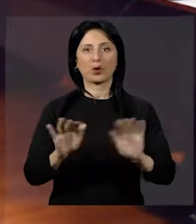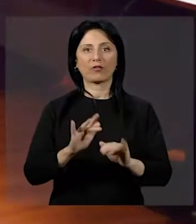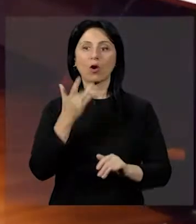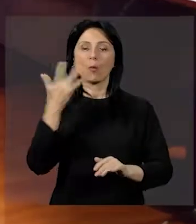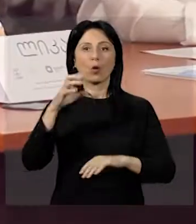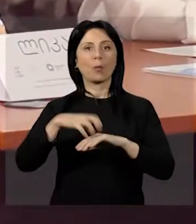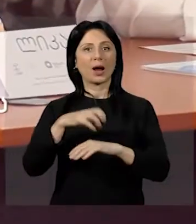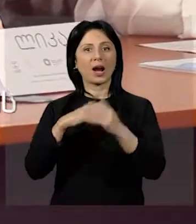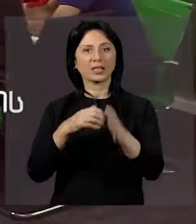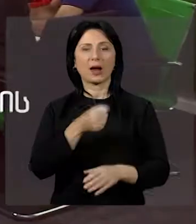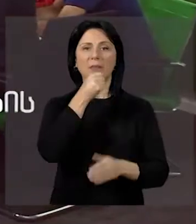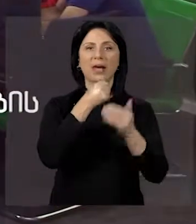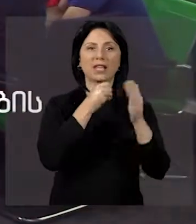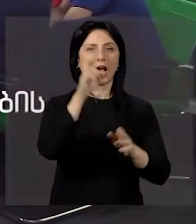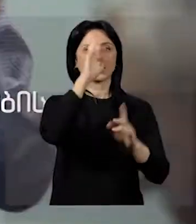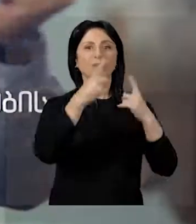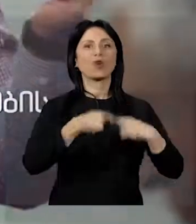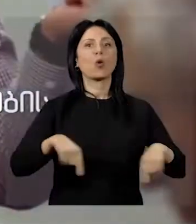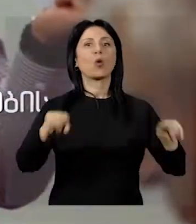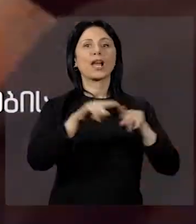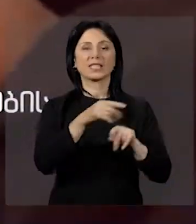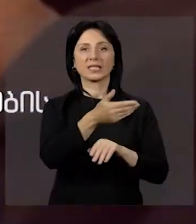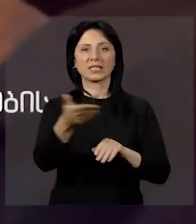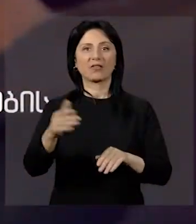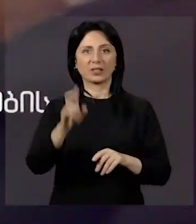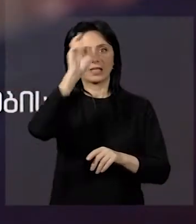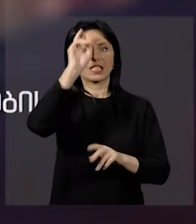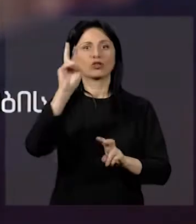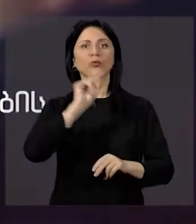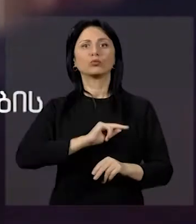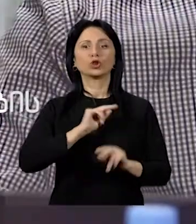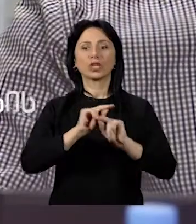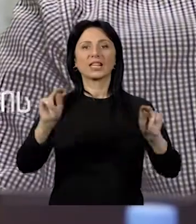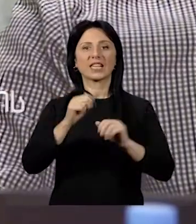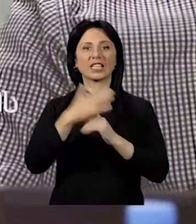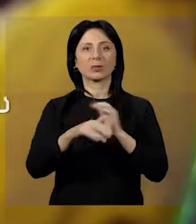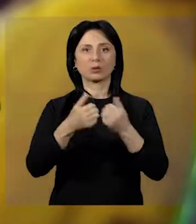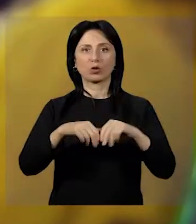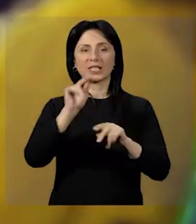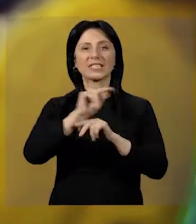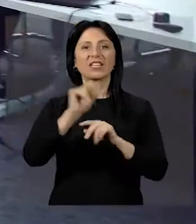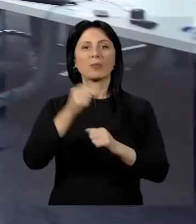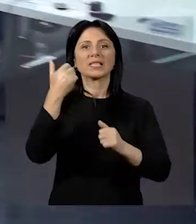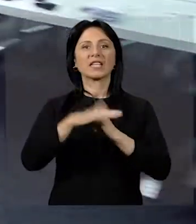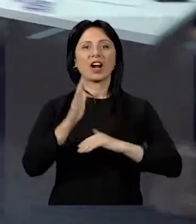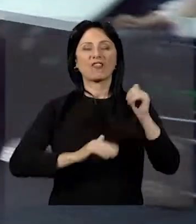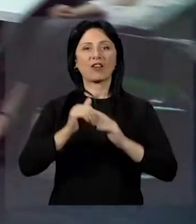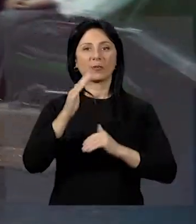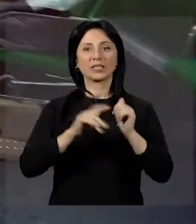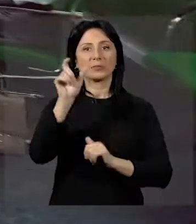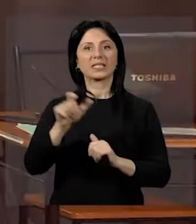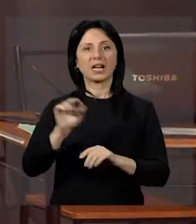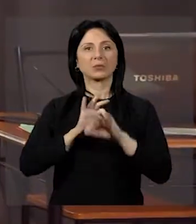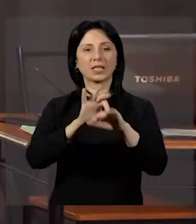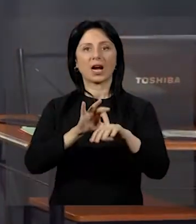ձևաչափը։ Քաղաքական կուսակցությունների ոչ կառավարական կազմակերպությունների ներադրական և հանրային գործիչների համար ուսուցում են անցկացնում ԿՀ-ի